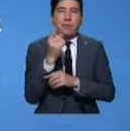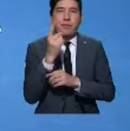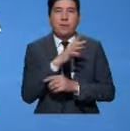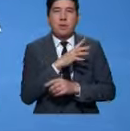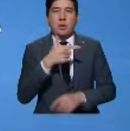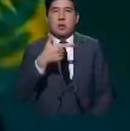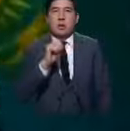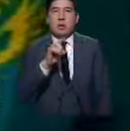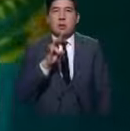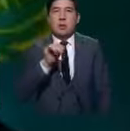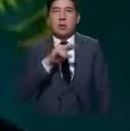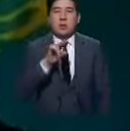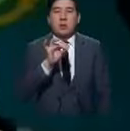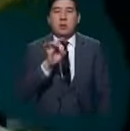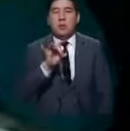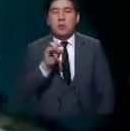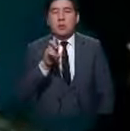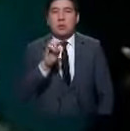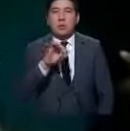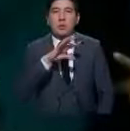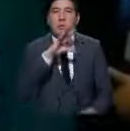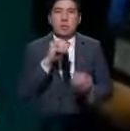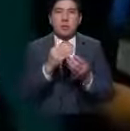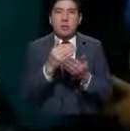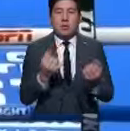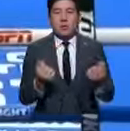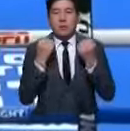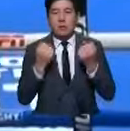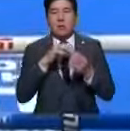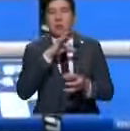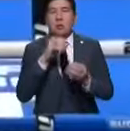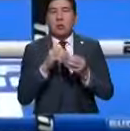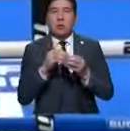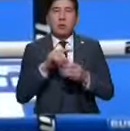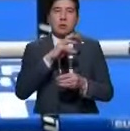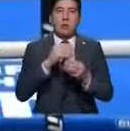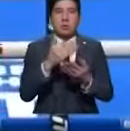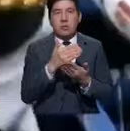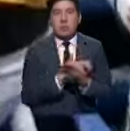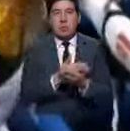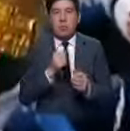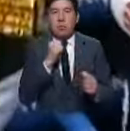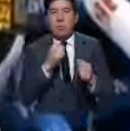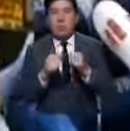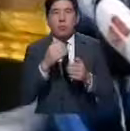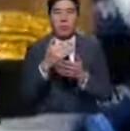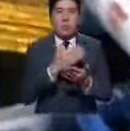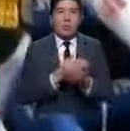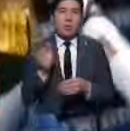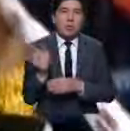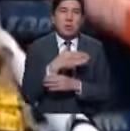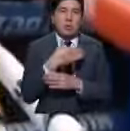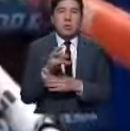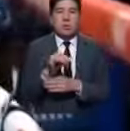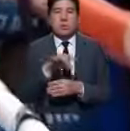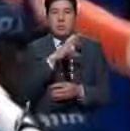Геннадию Головкину, Елене Рыбакиной и другим талантливым спортсменам. О нашей стране хорошо знают любители бокса и тенниса. В этом году удивили